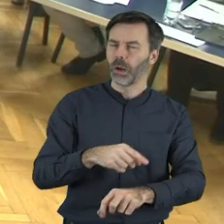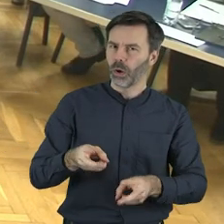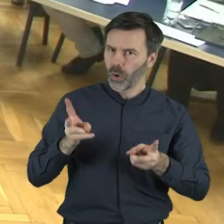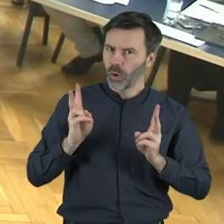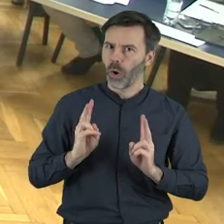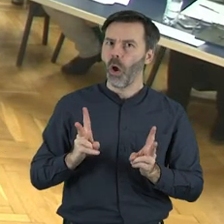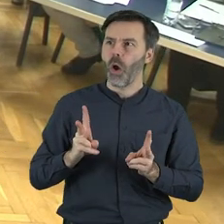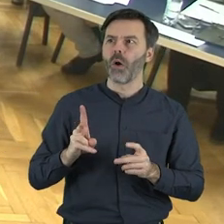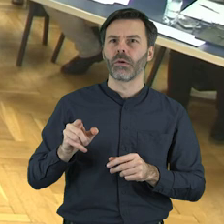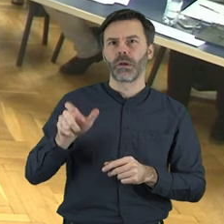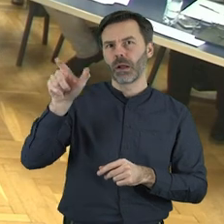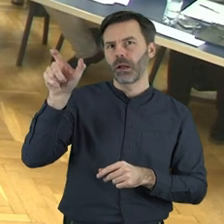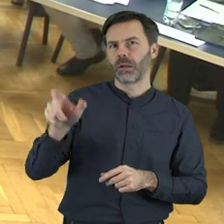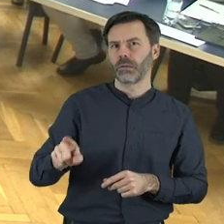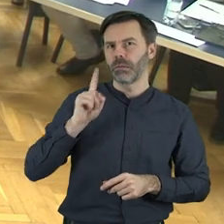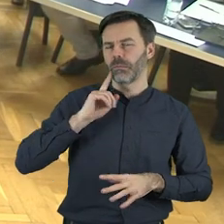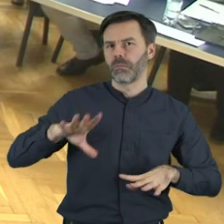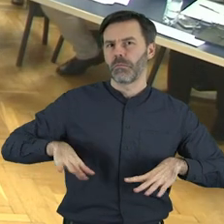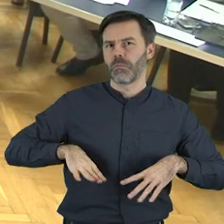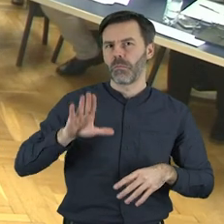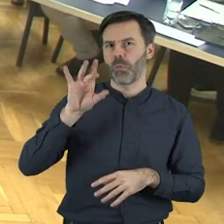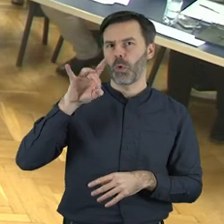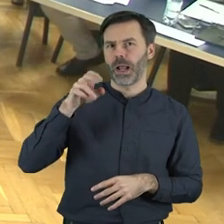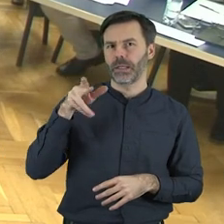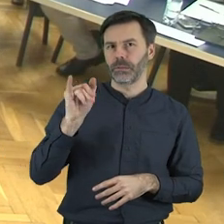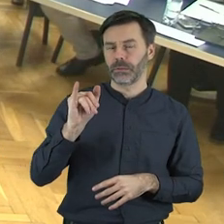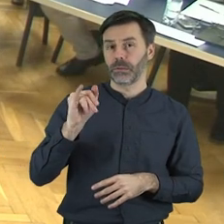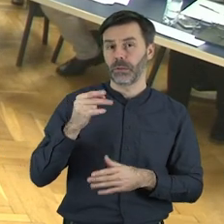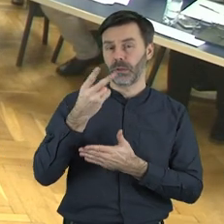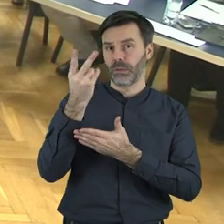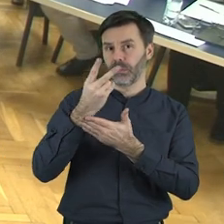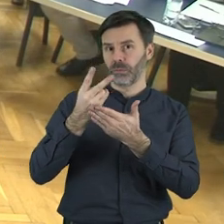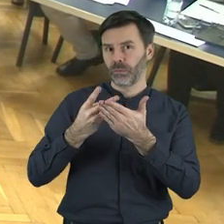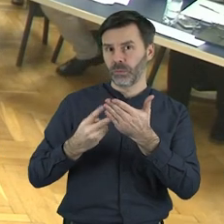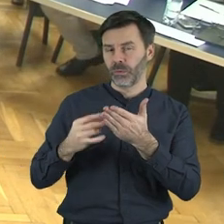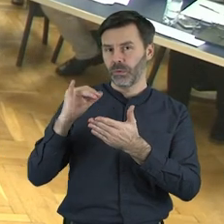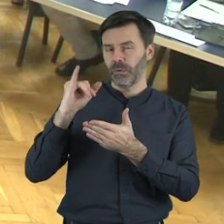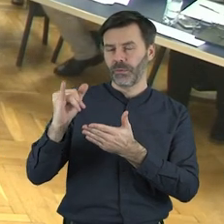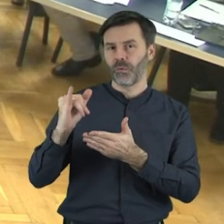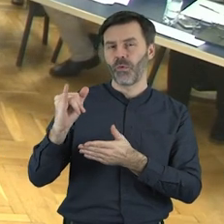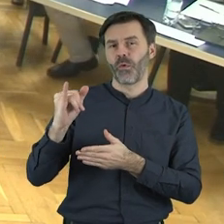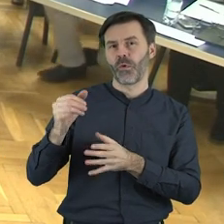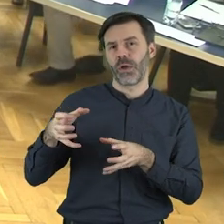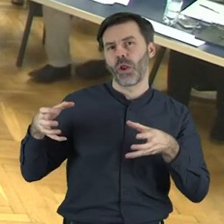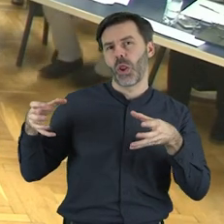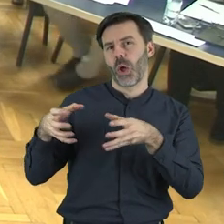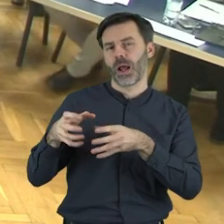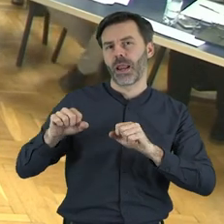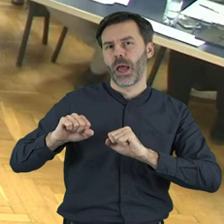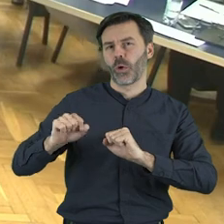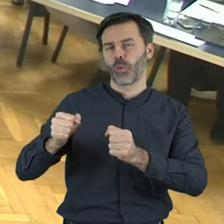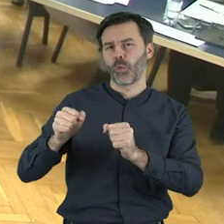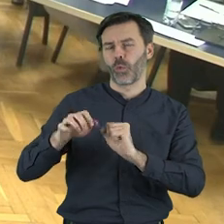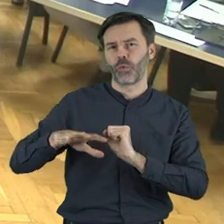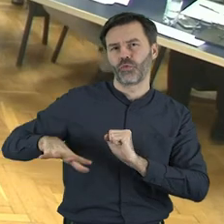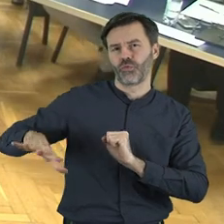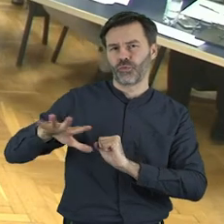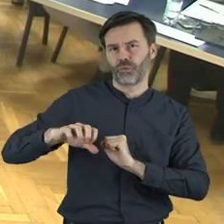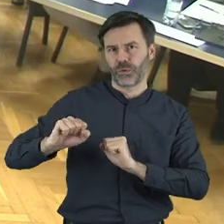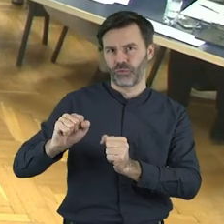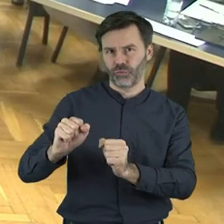pismo od lokalnych grup działania zaniepokojonych sytuacją, prezentujące merytoryczne